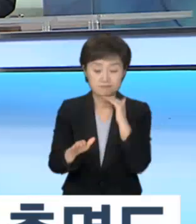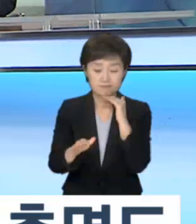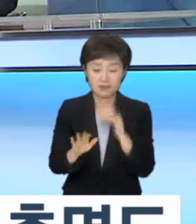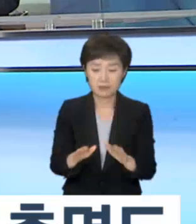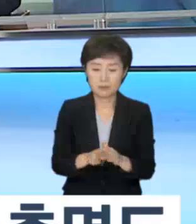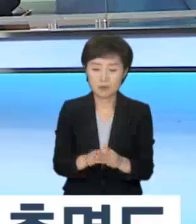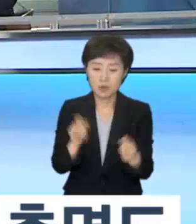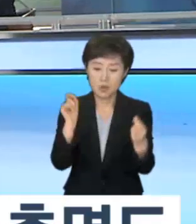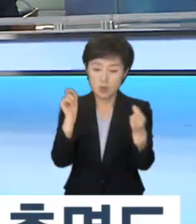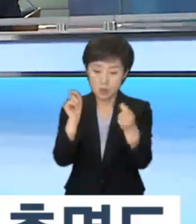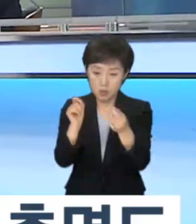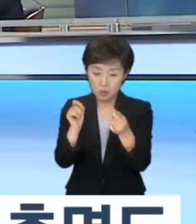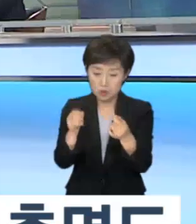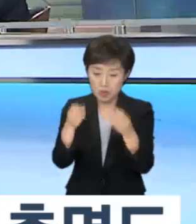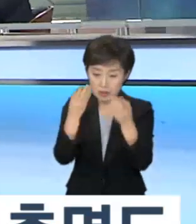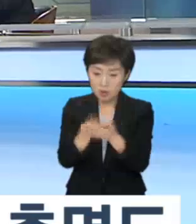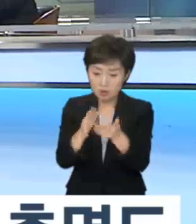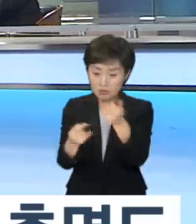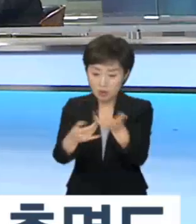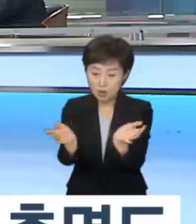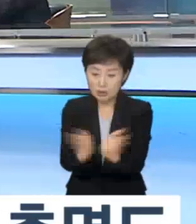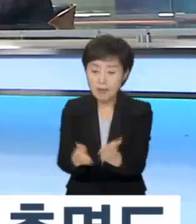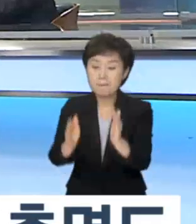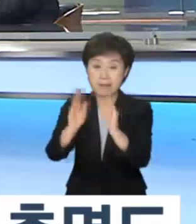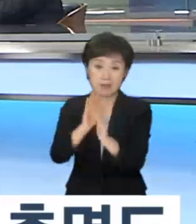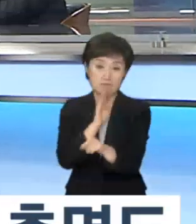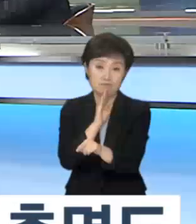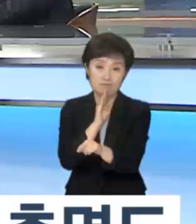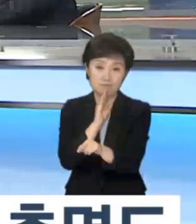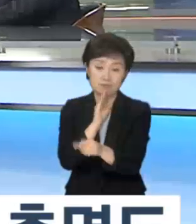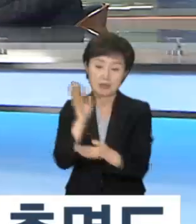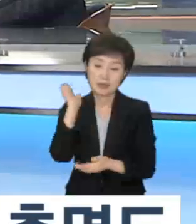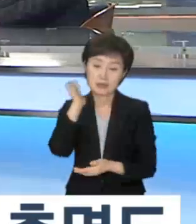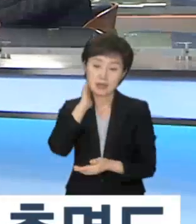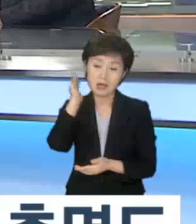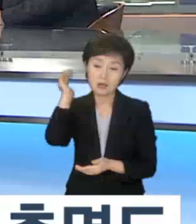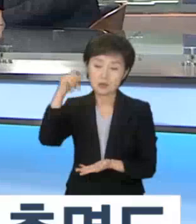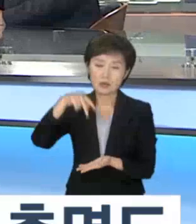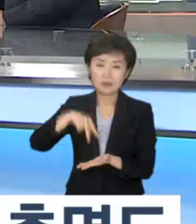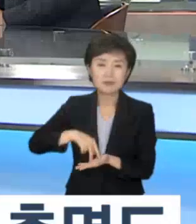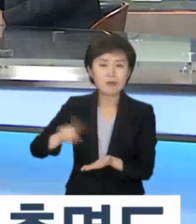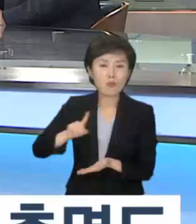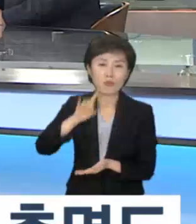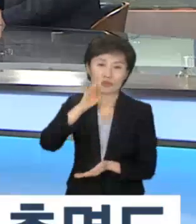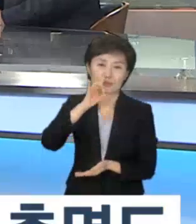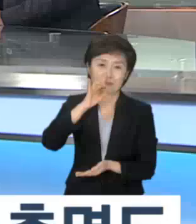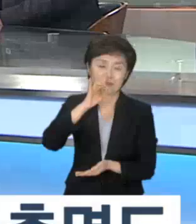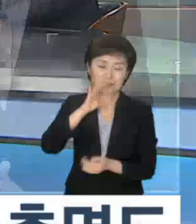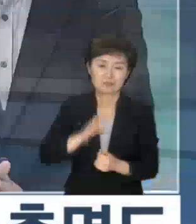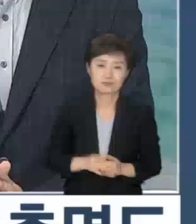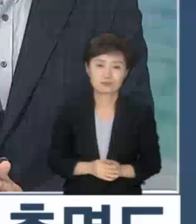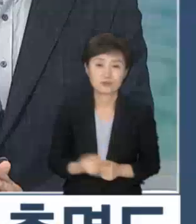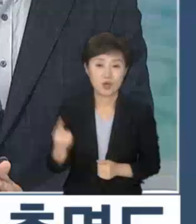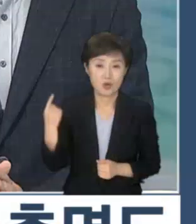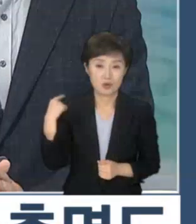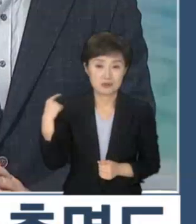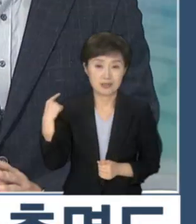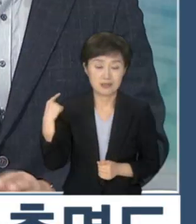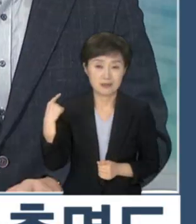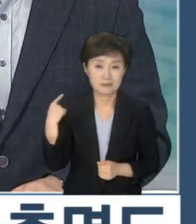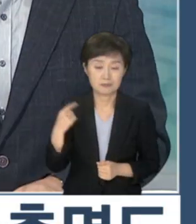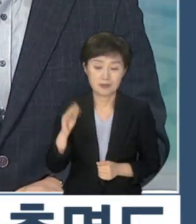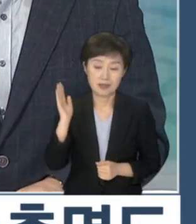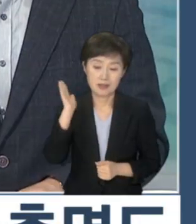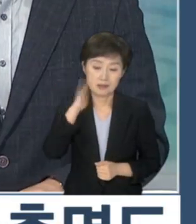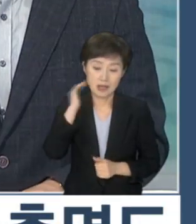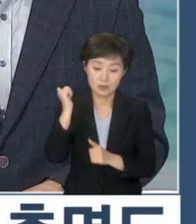바라보는 대통령의 마음은 어떨까라고 했을 때 어제 이 만남에서 한번 추정을 해볼 수 있지 않을까 생각을 해봅니다. 어제 이진복